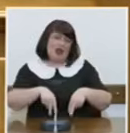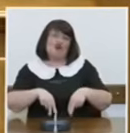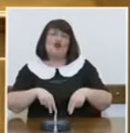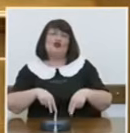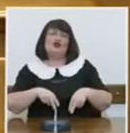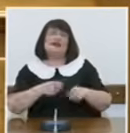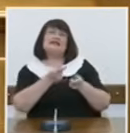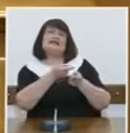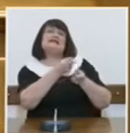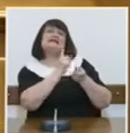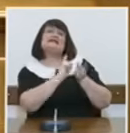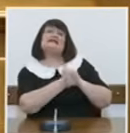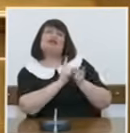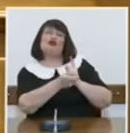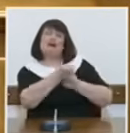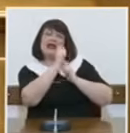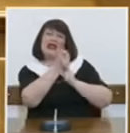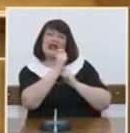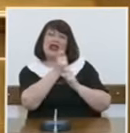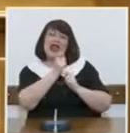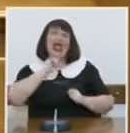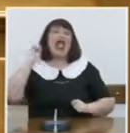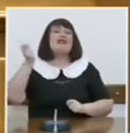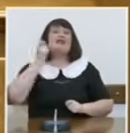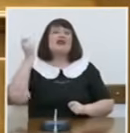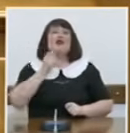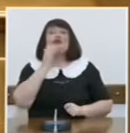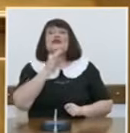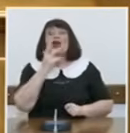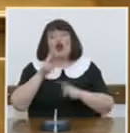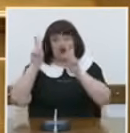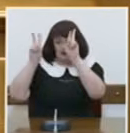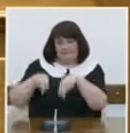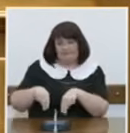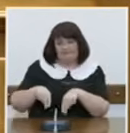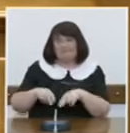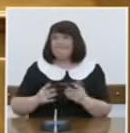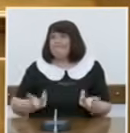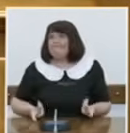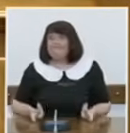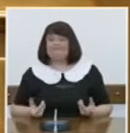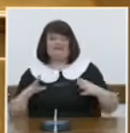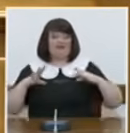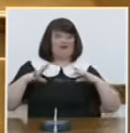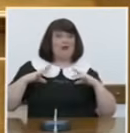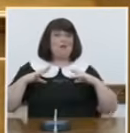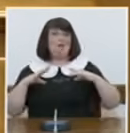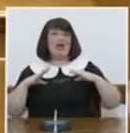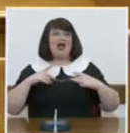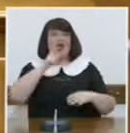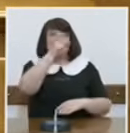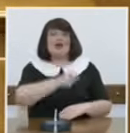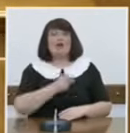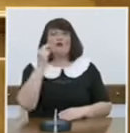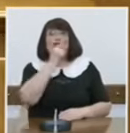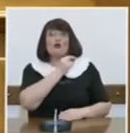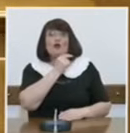Πρεσπών, εθνικότητα και γλώσσα. Άρα γιατί κάνει τον ΤΑΗ ο Πρωθυπουργός, αφού την εφαρμόζει τη συμφωνία των